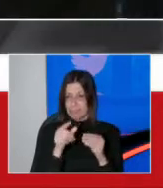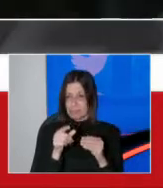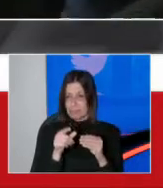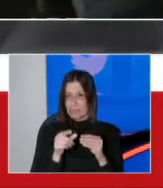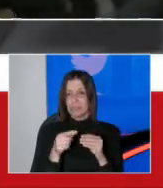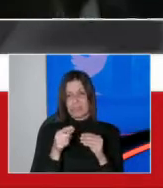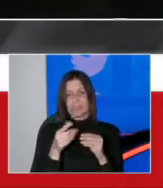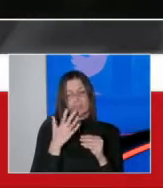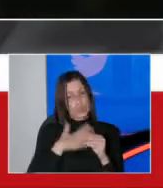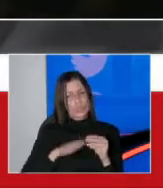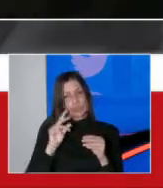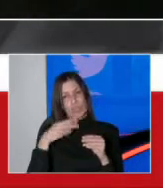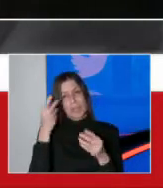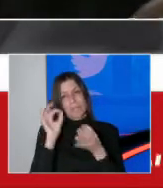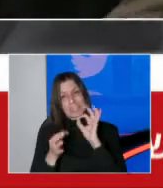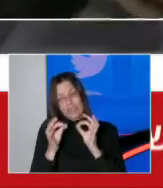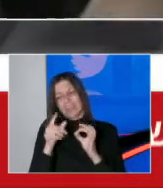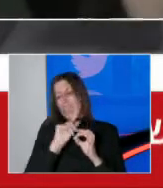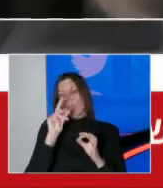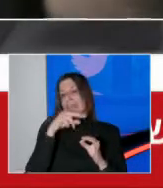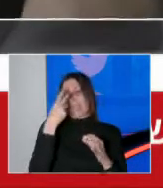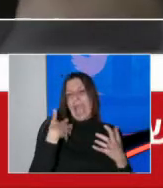שיהיה משפט ולא יהיה, לא תהיה הצגה.